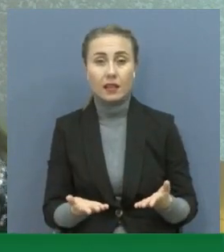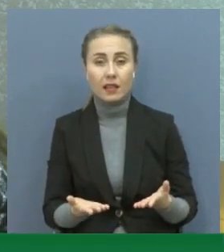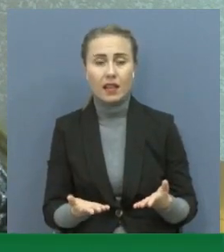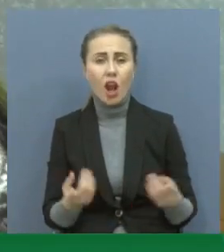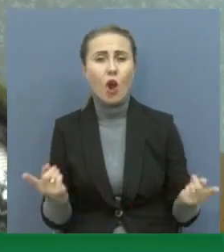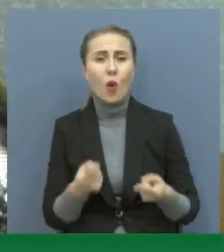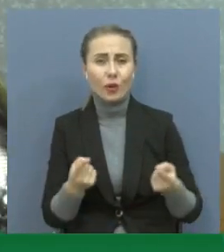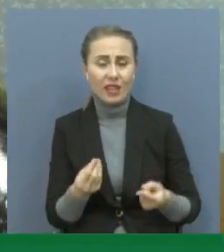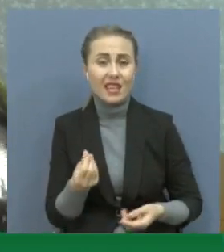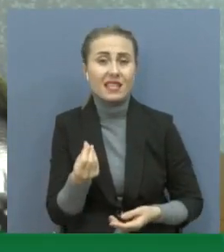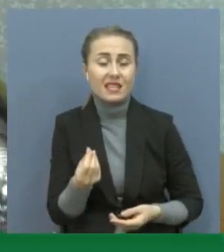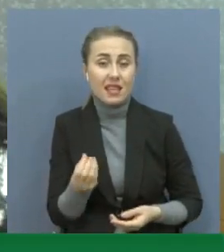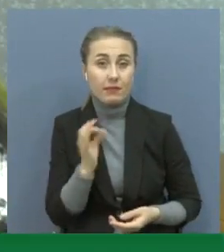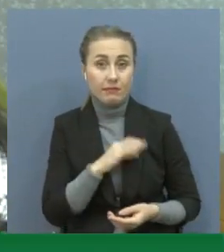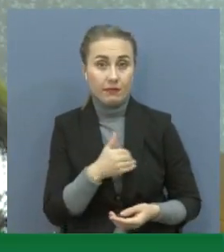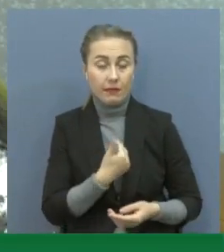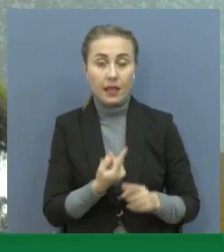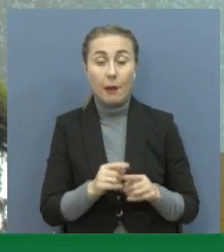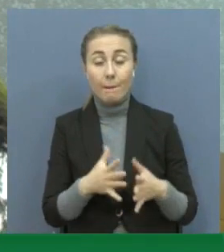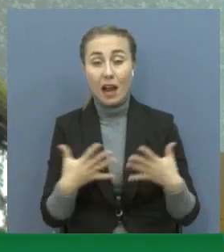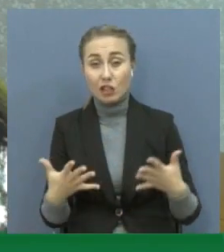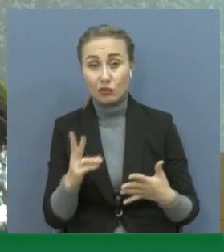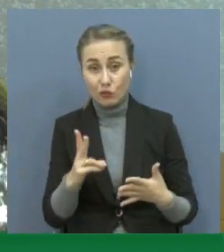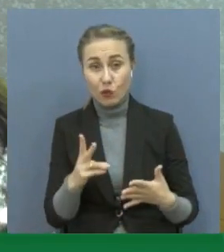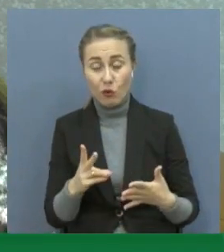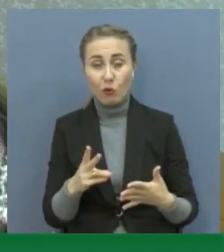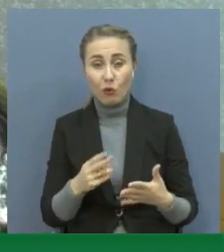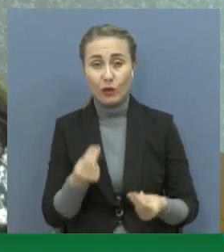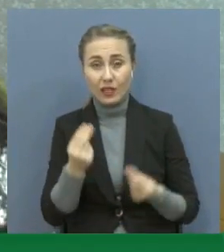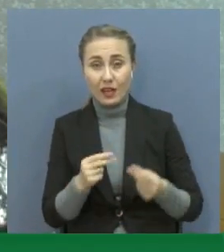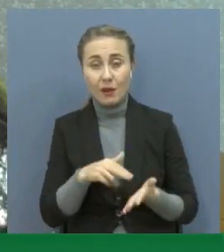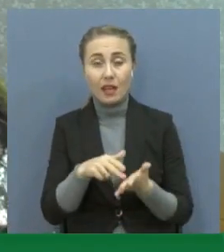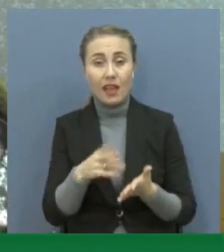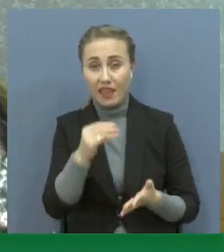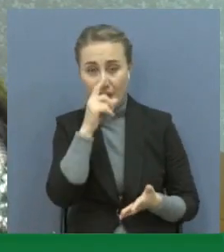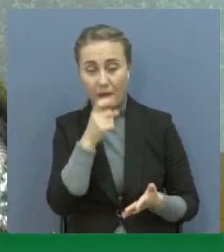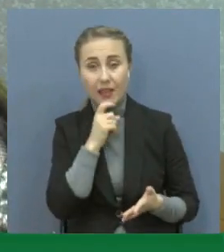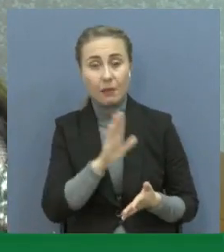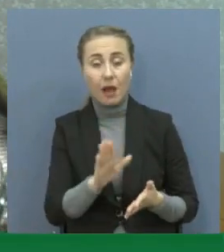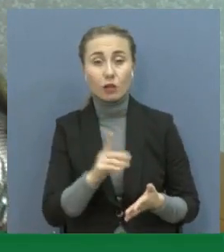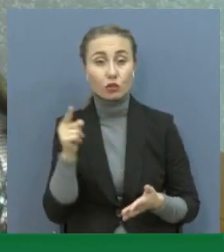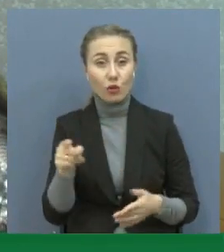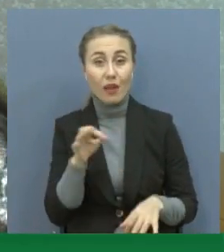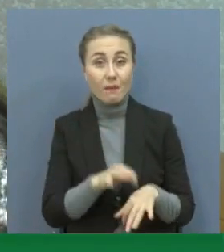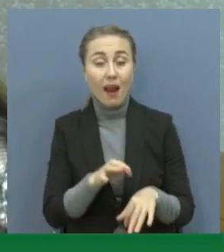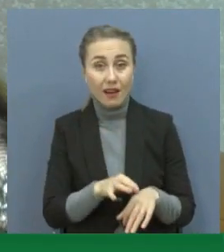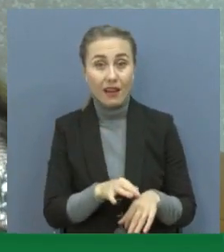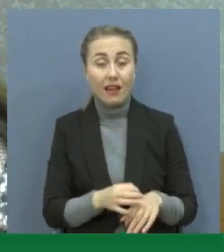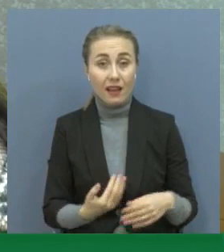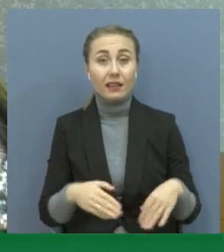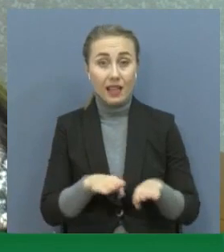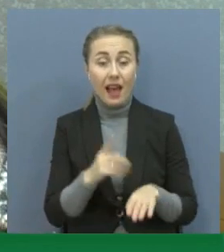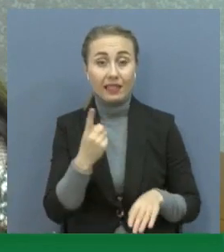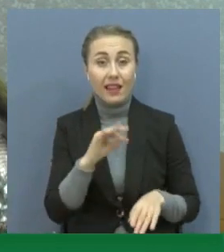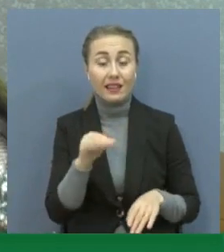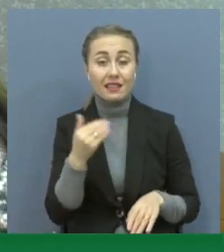легких денег. Большинство клиентов не понимают, что они болеют. Как раз-таки одна